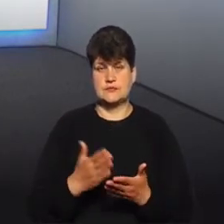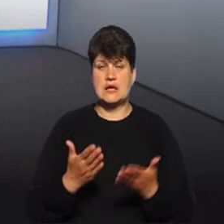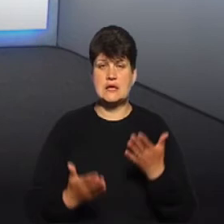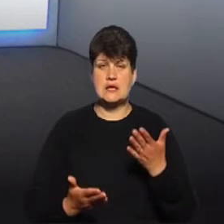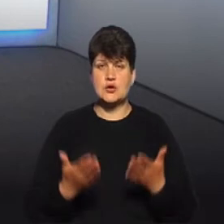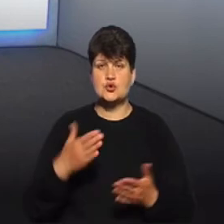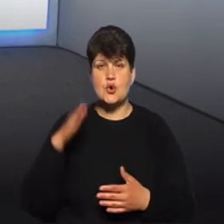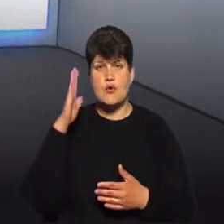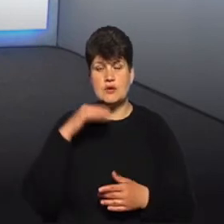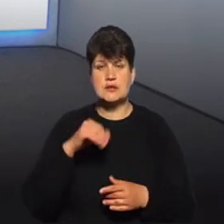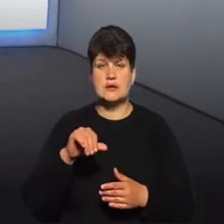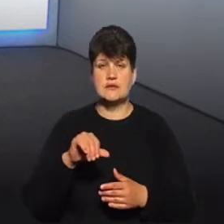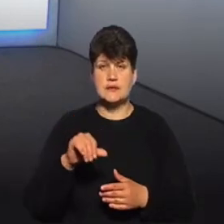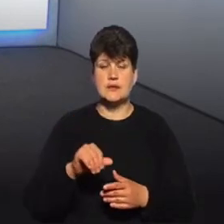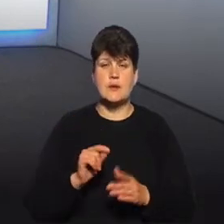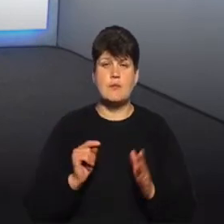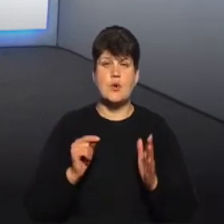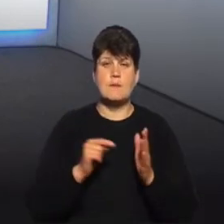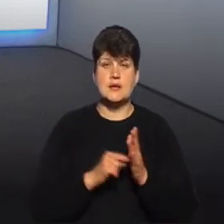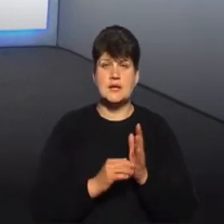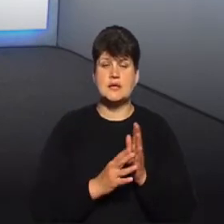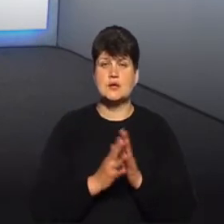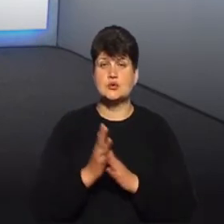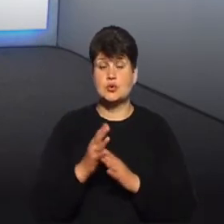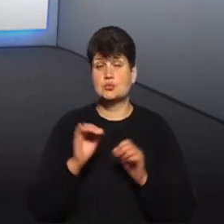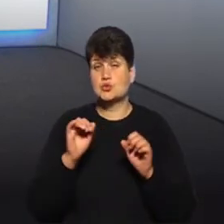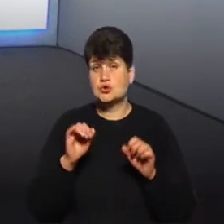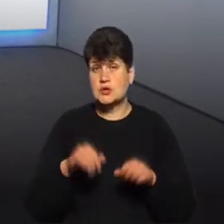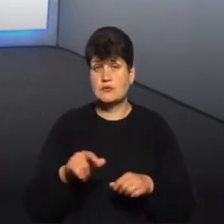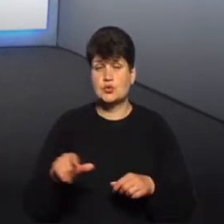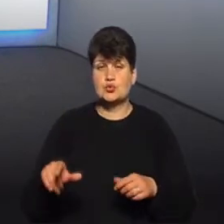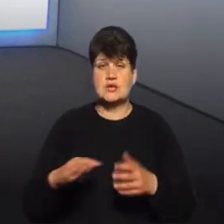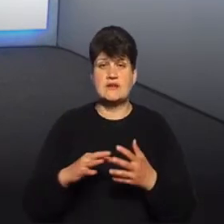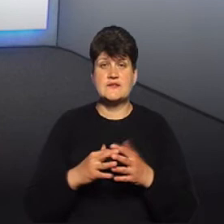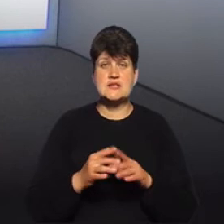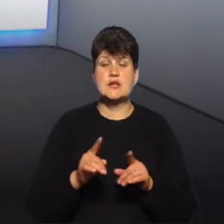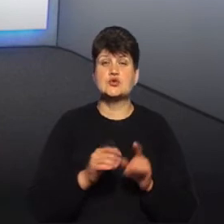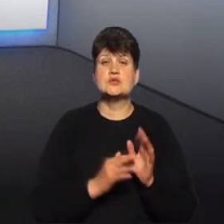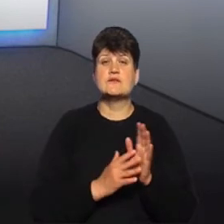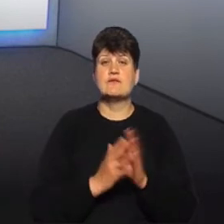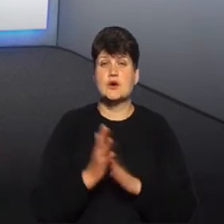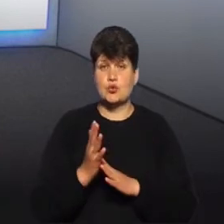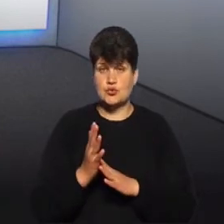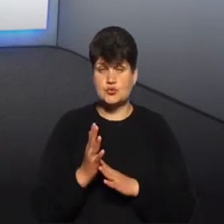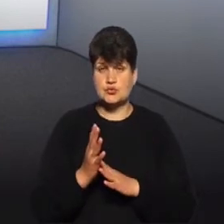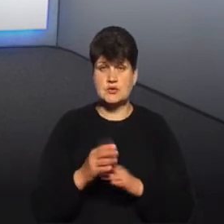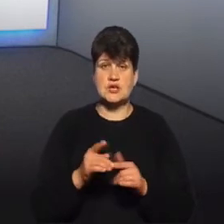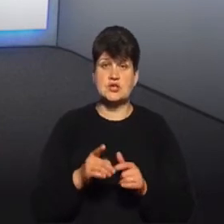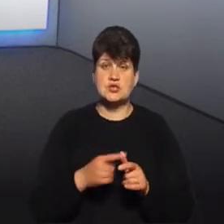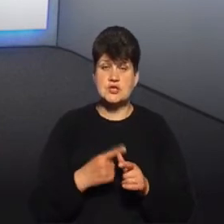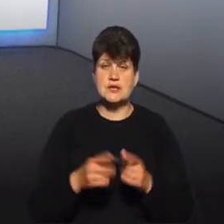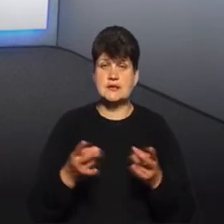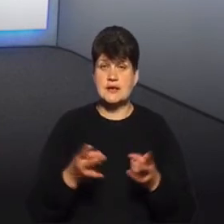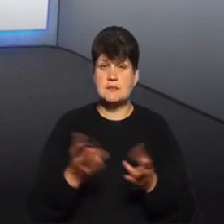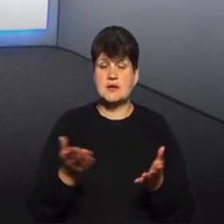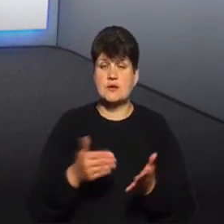так, потрапляє на рослини, от, можливо, люди в селах щось вирощують для себе, чи, можливо, варто тоді вже якось відмовитися від споживання